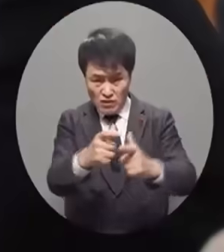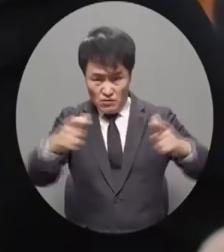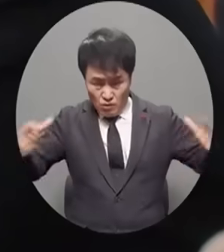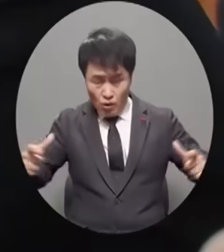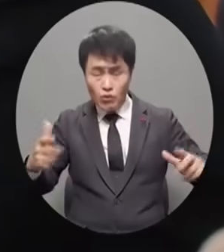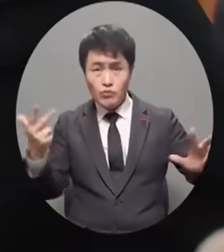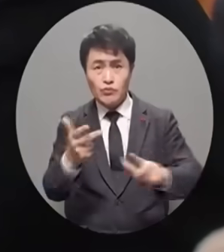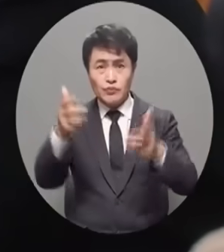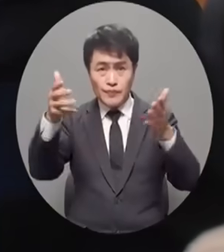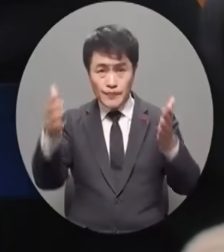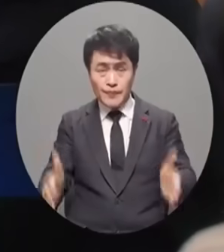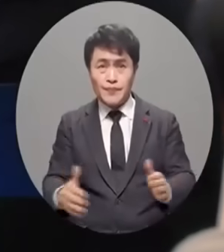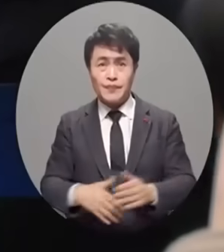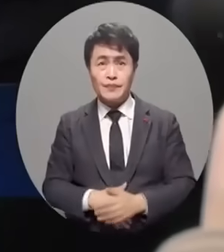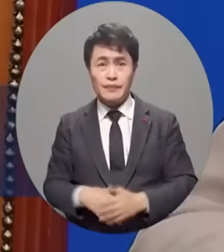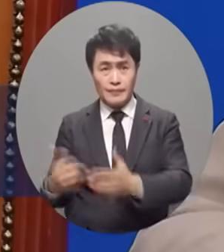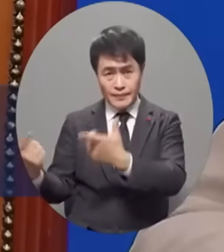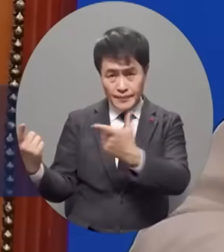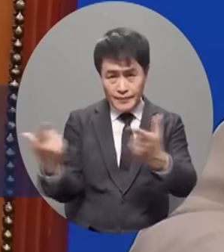주간이었습니다. 하나같이